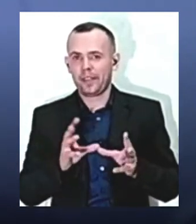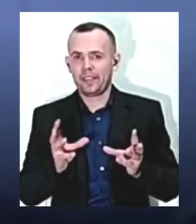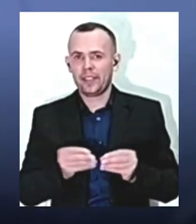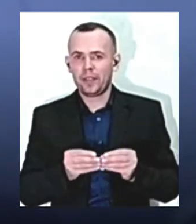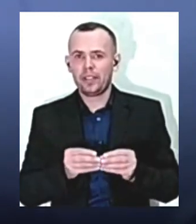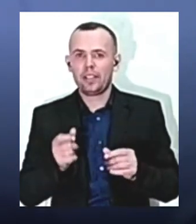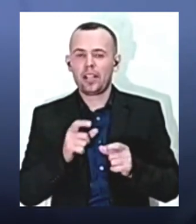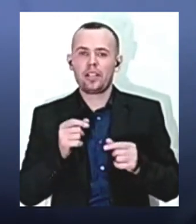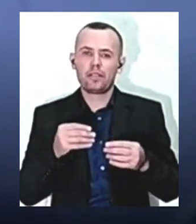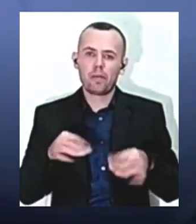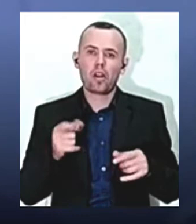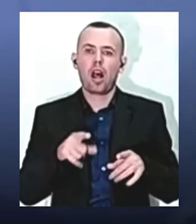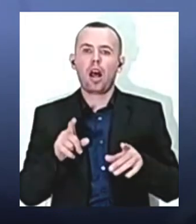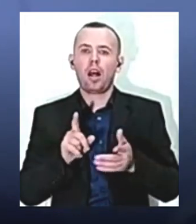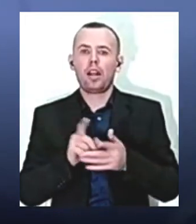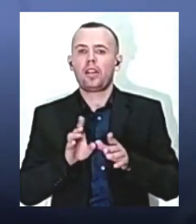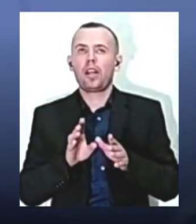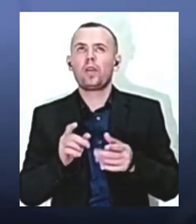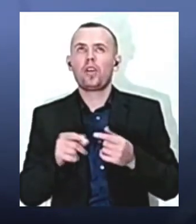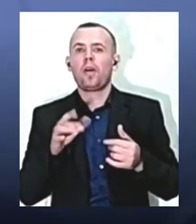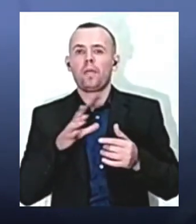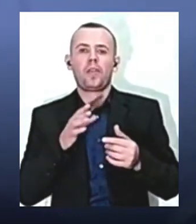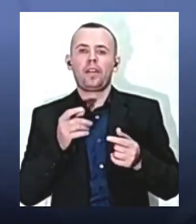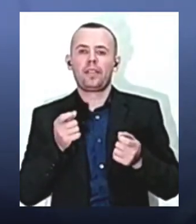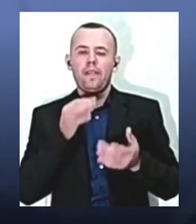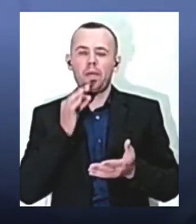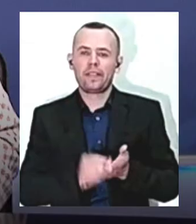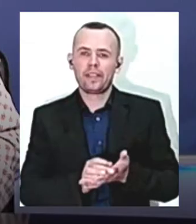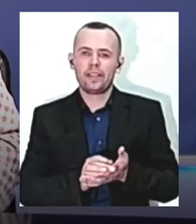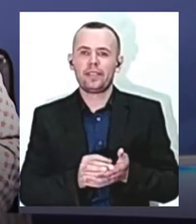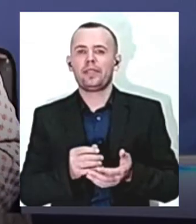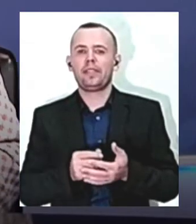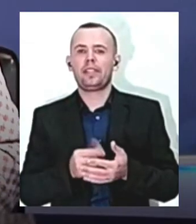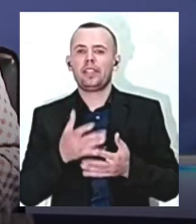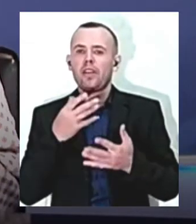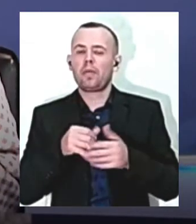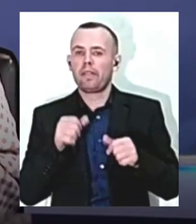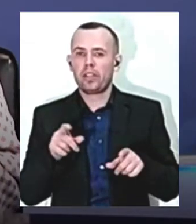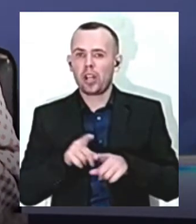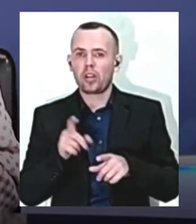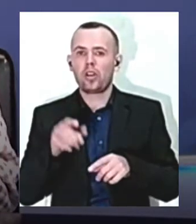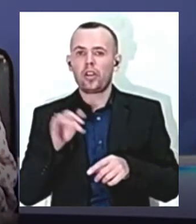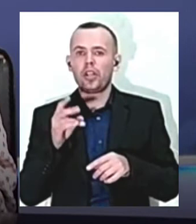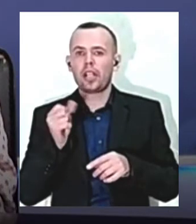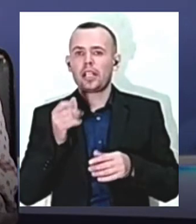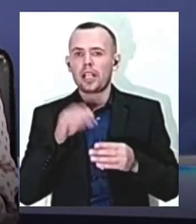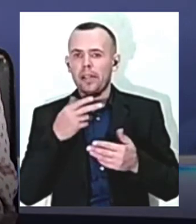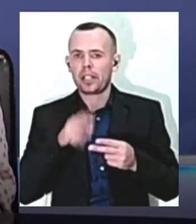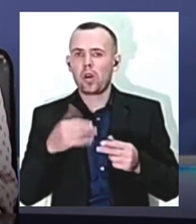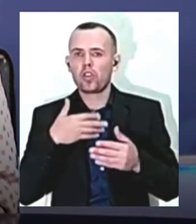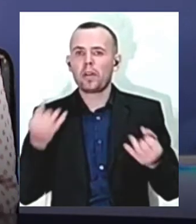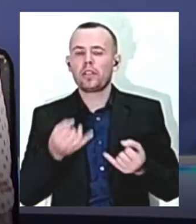і були трохи відповідальнішими. Так, і свої права також. І на сам кінець хочеться поцікавитись, наскільки українці